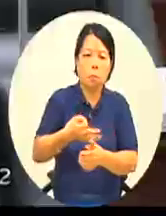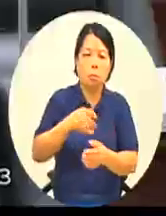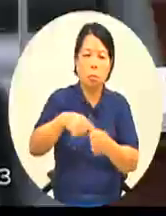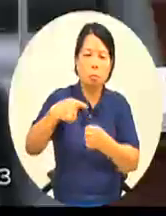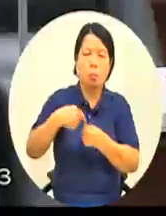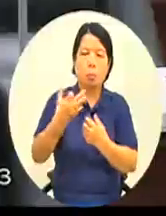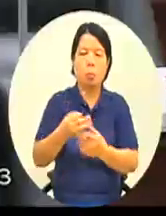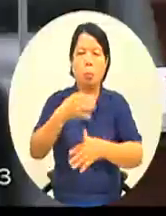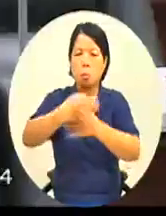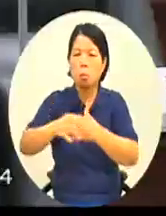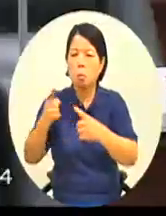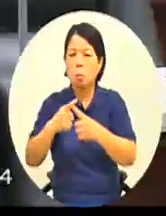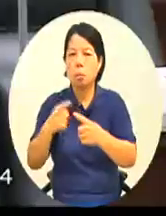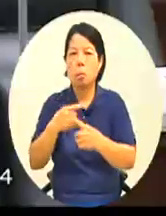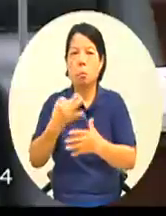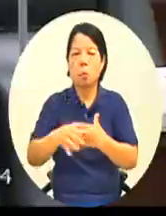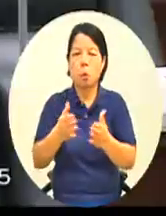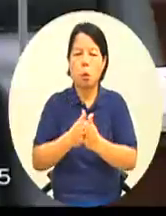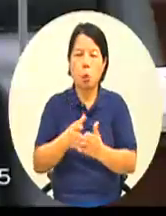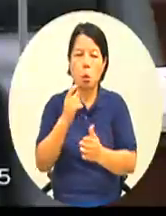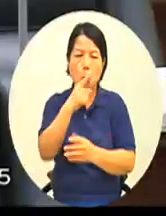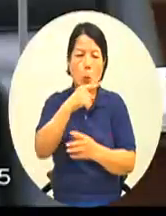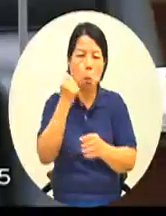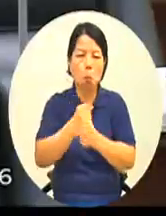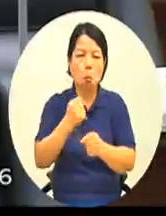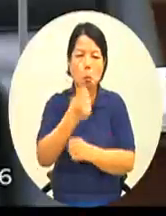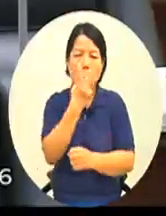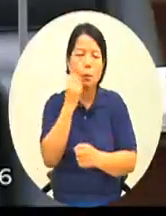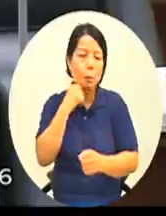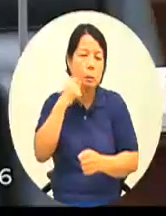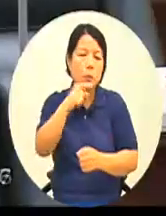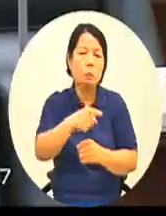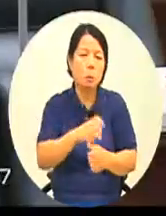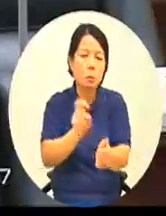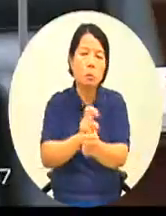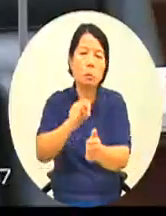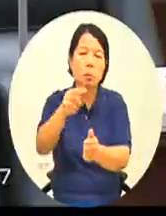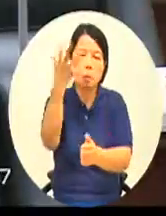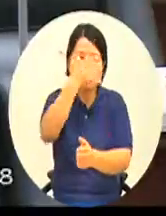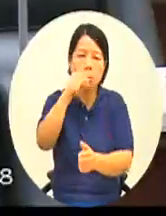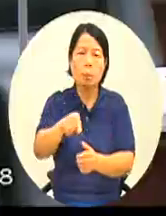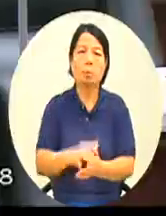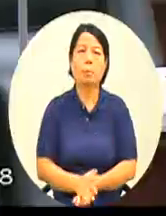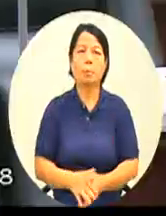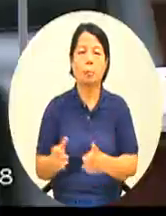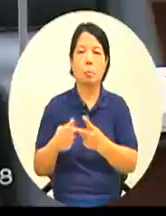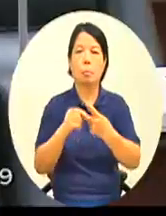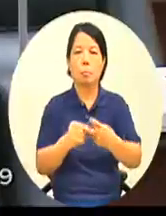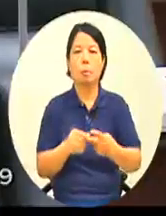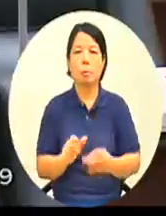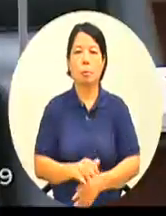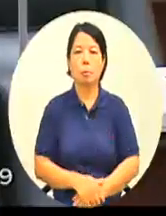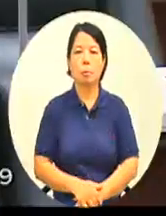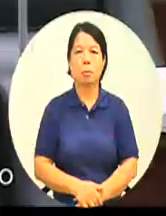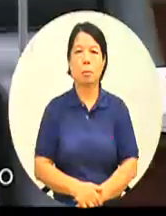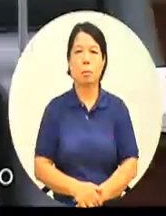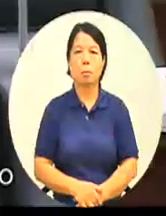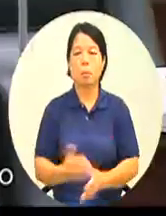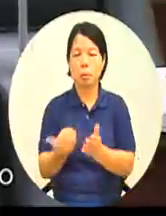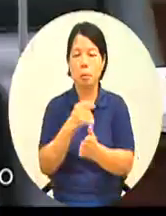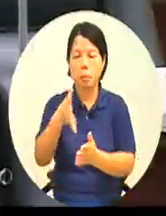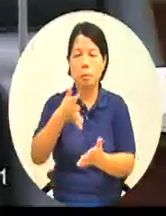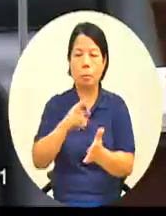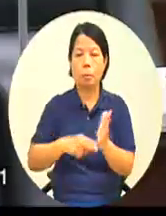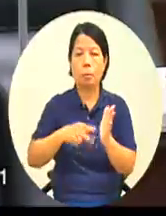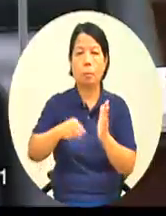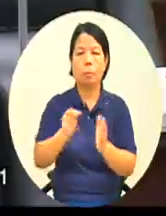人，那怎么让人可以愿意投入这个长照的产业来照顾这些长辈？那第二个呢？我想就是刚刚讲的，